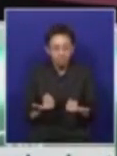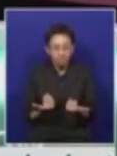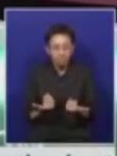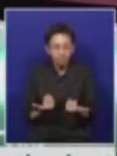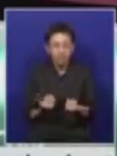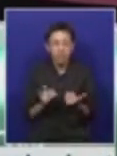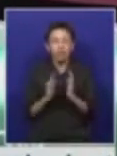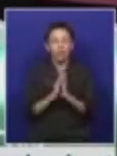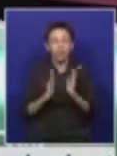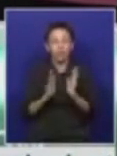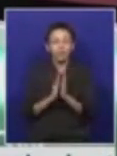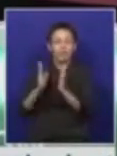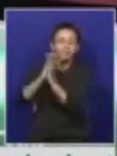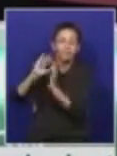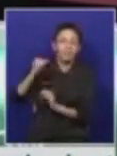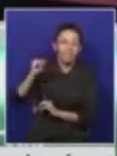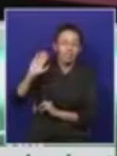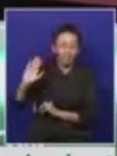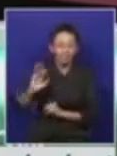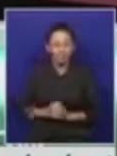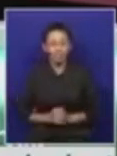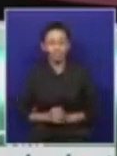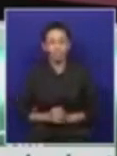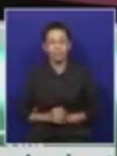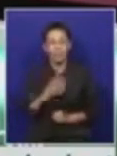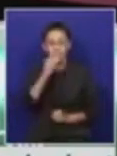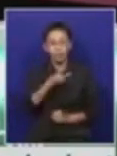ขอขอบคุณพระเจ้าคะหรืออาคารดูดินนะ